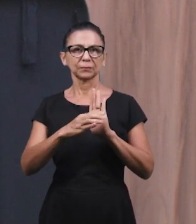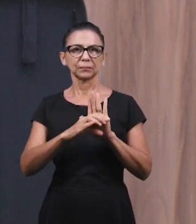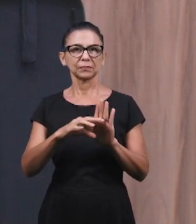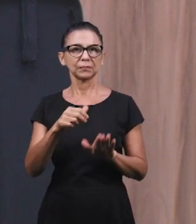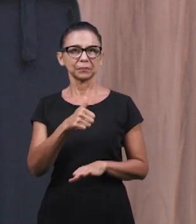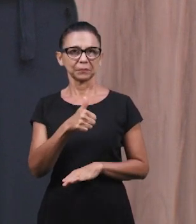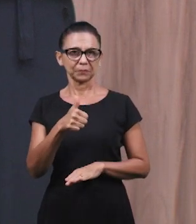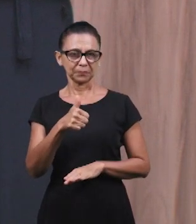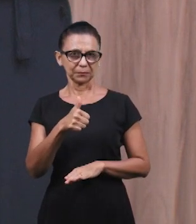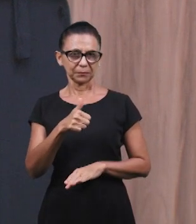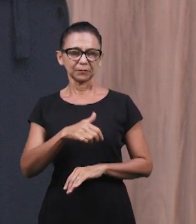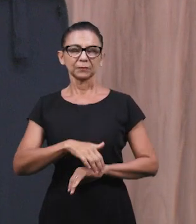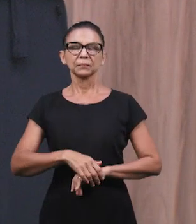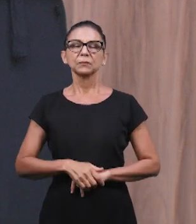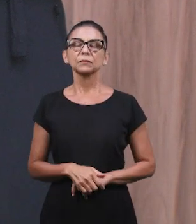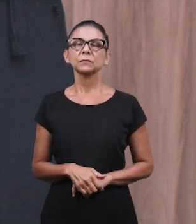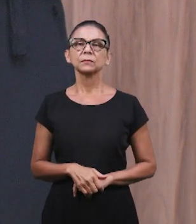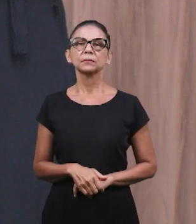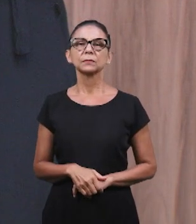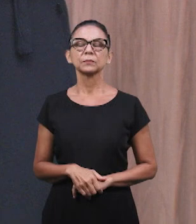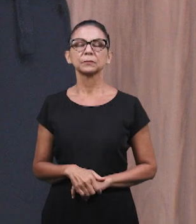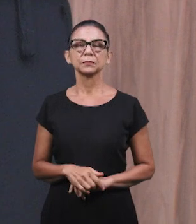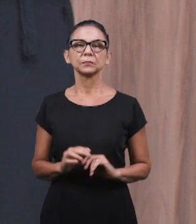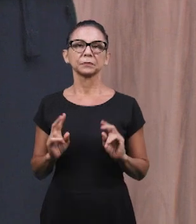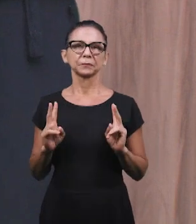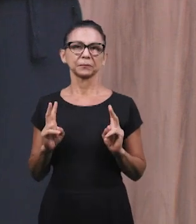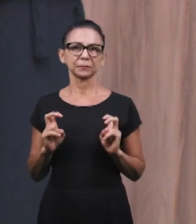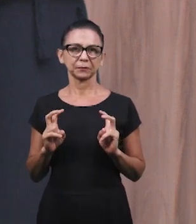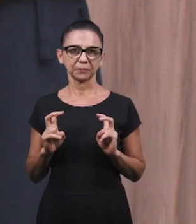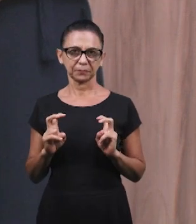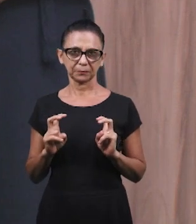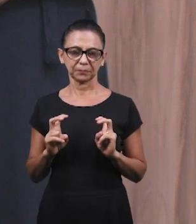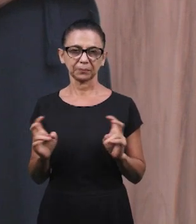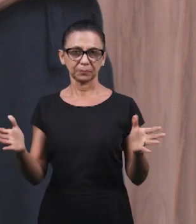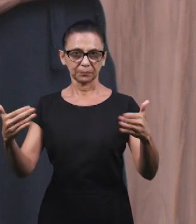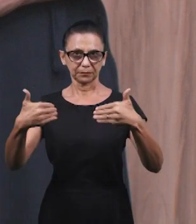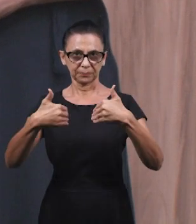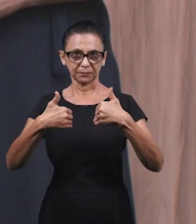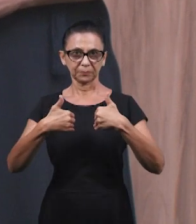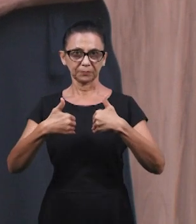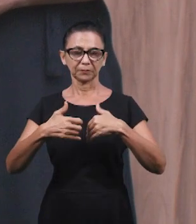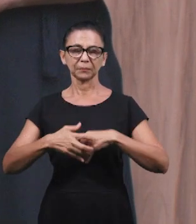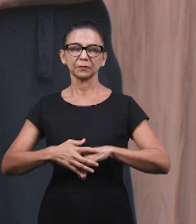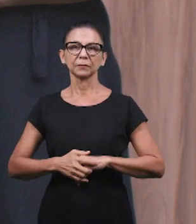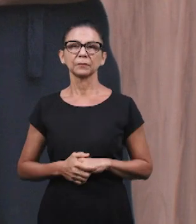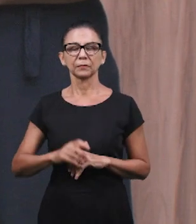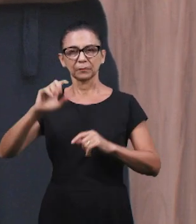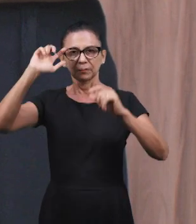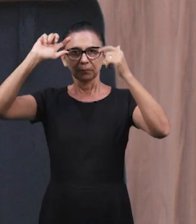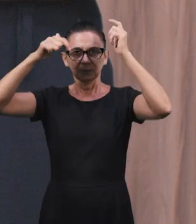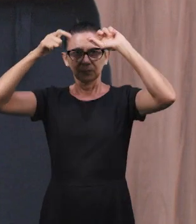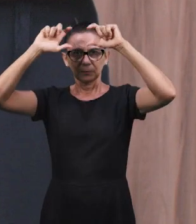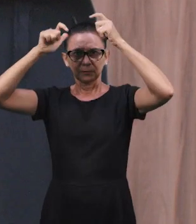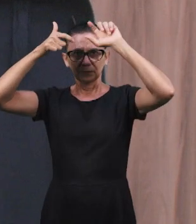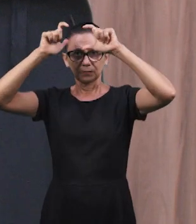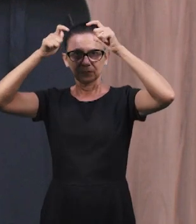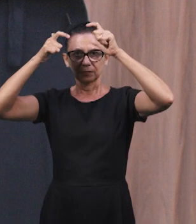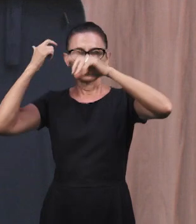chapitre 4, verset 11. Et sur la thématique autisme,